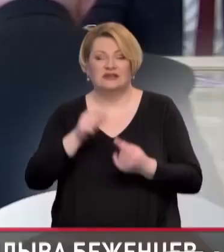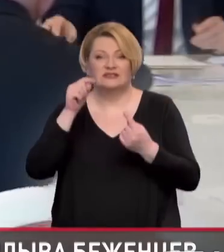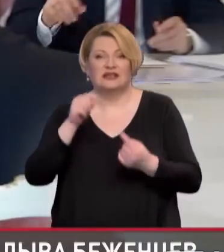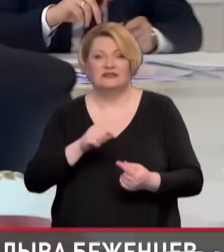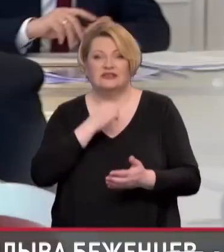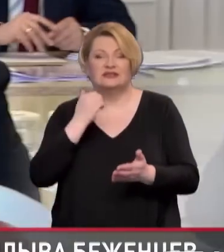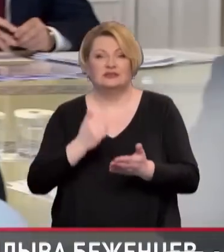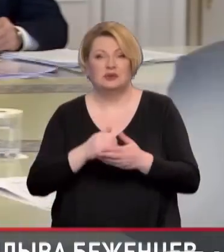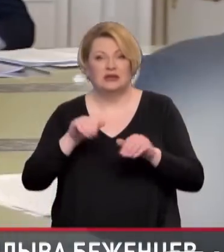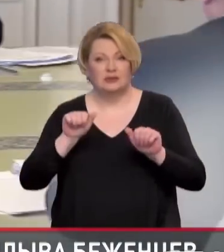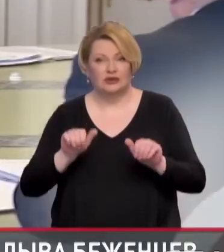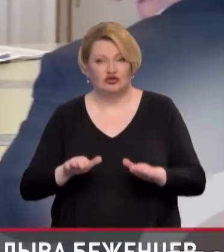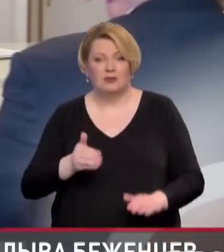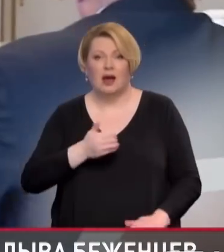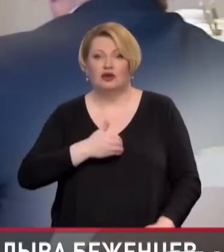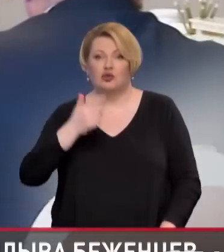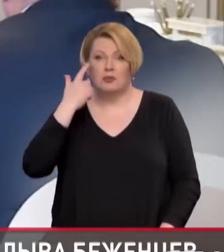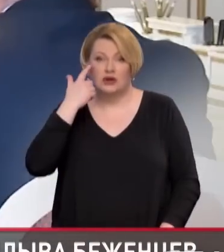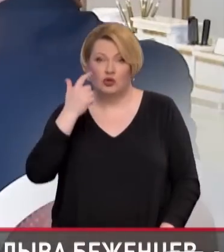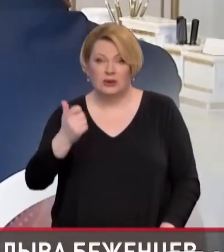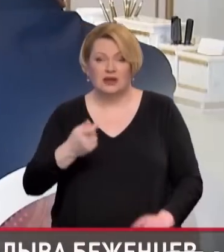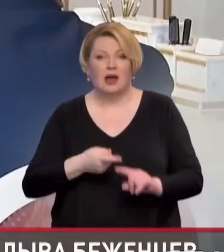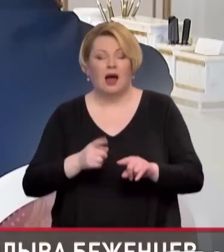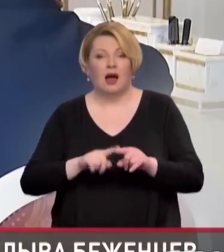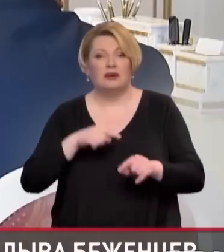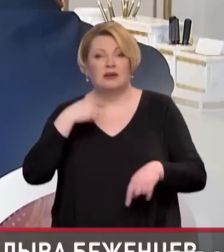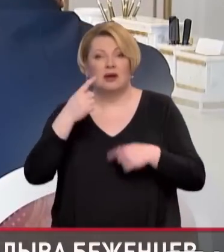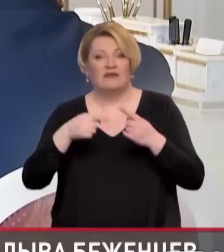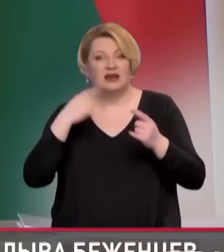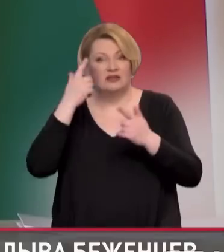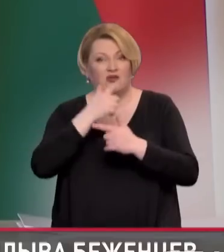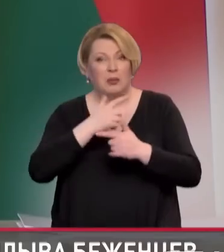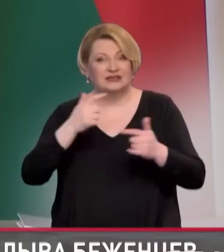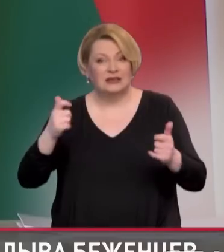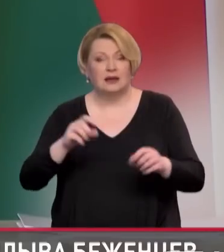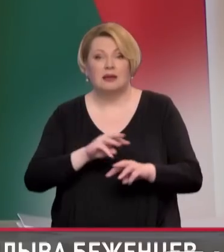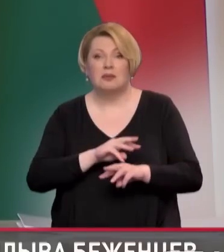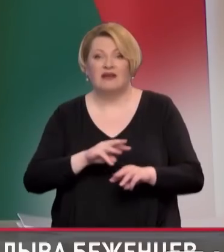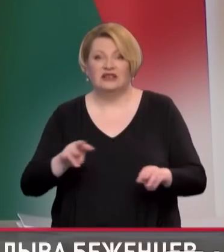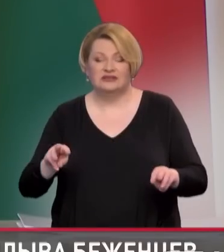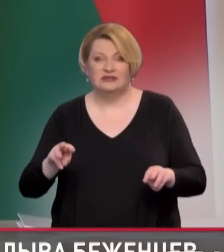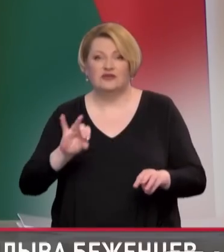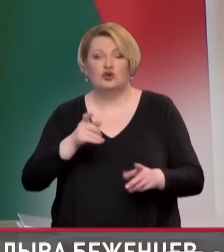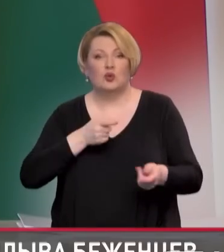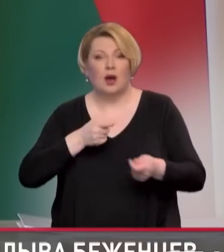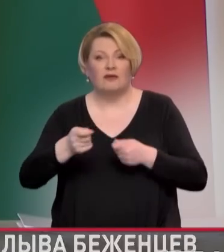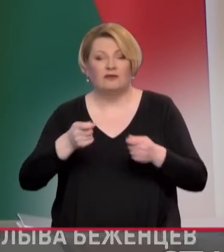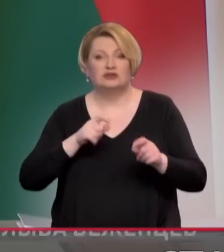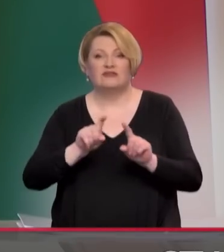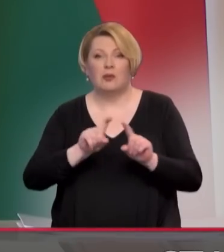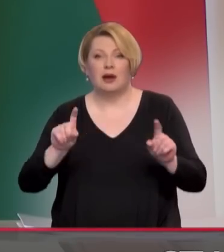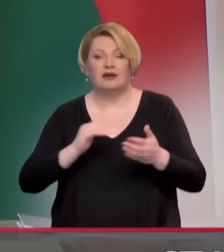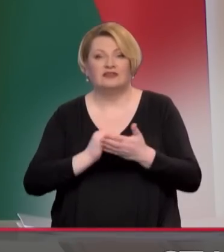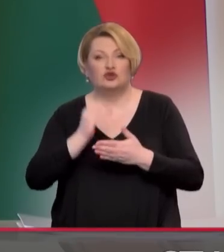принятыми решениями. Хочу предупредить, я об этом говорил в послании правительства и руководства парка